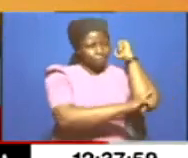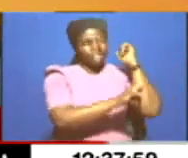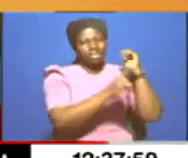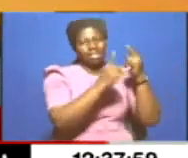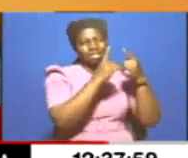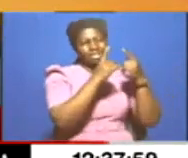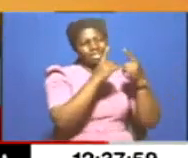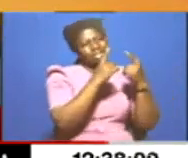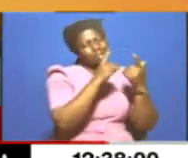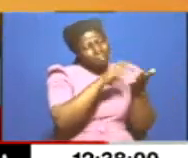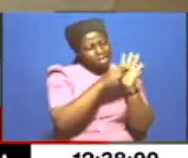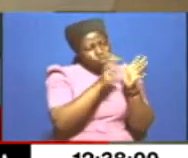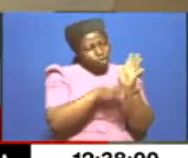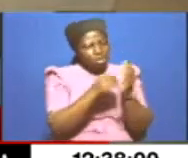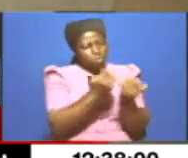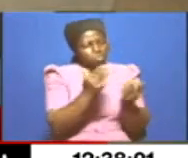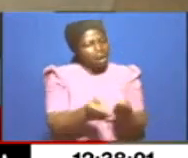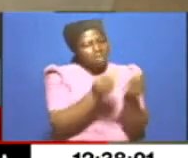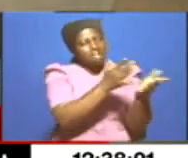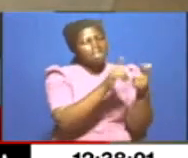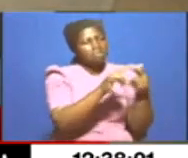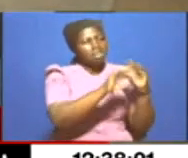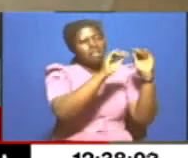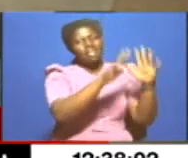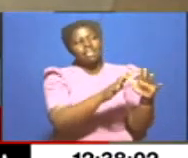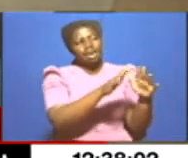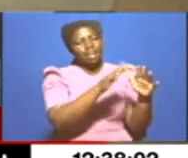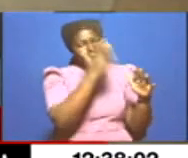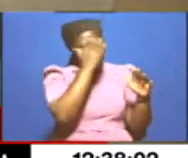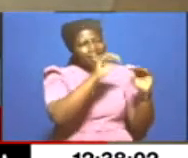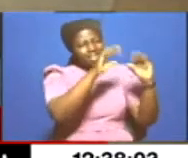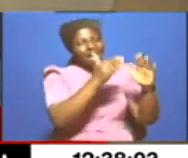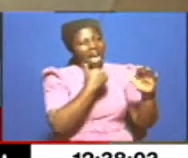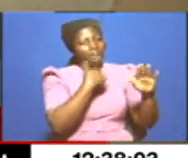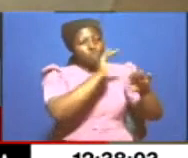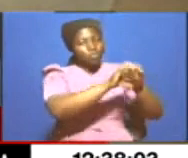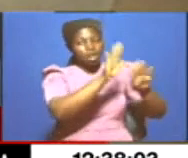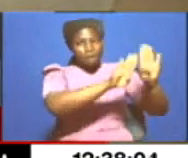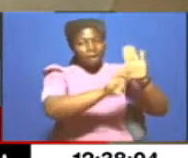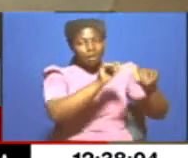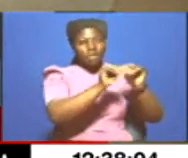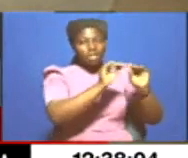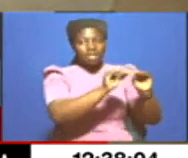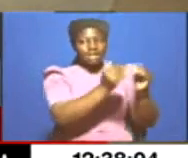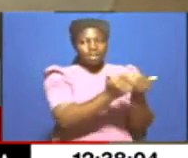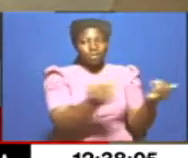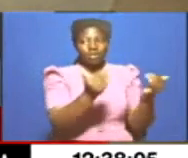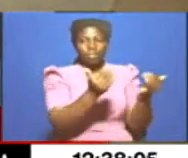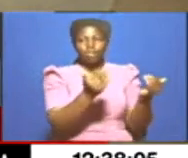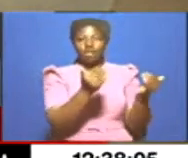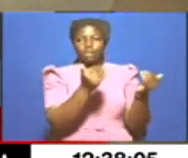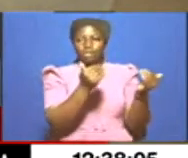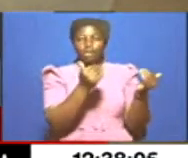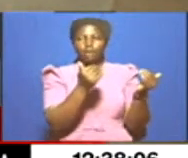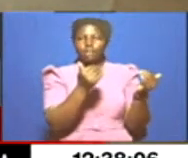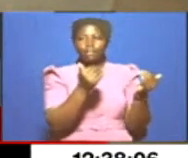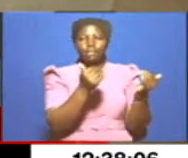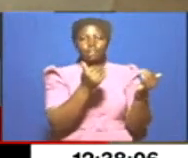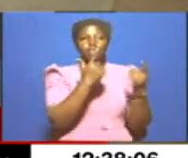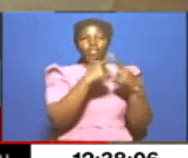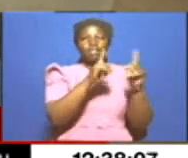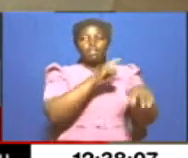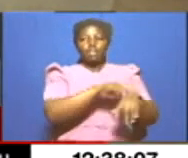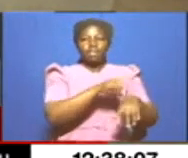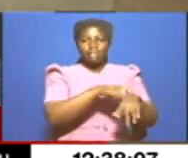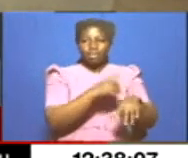wale walimu. Manake walimu pengine wana yale maadili ambao wanaonyesha wakiwa shuleni, lakini mtoto anaporejea nyumbani unasema ya kwamba mambo yanakuwa mambo